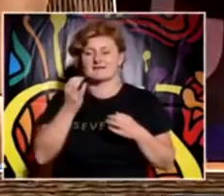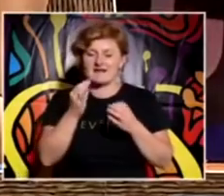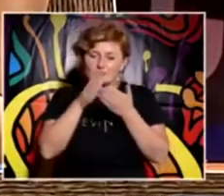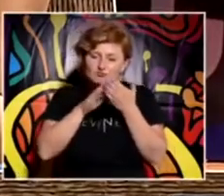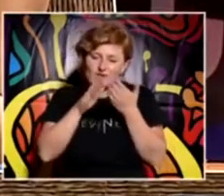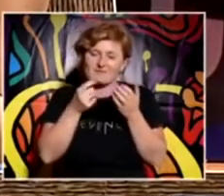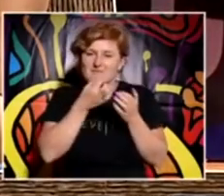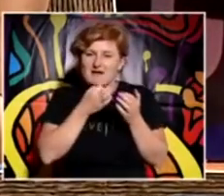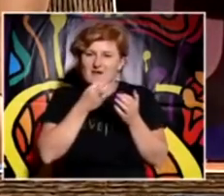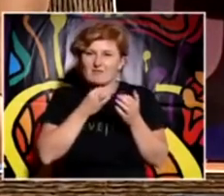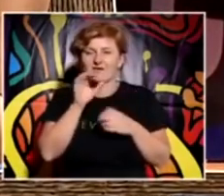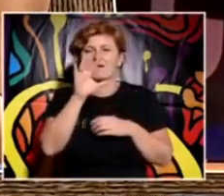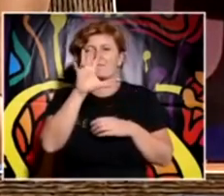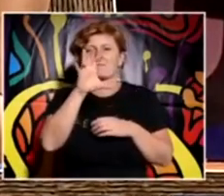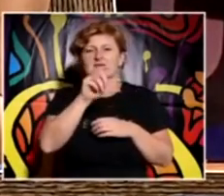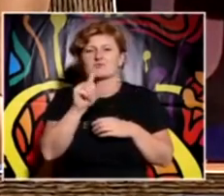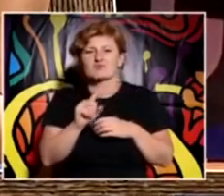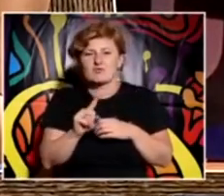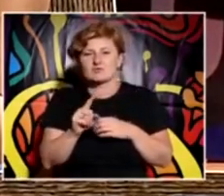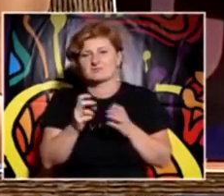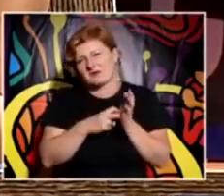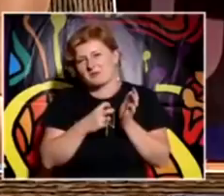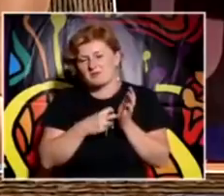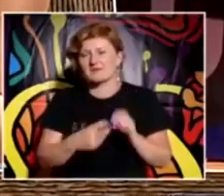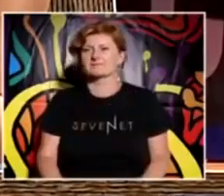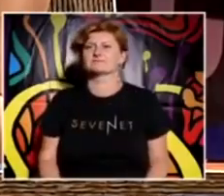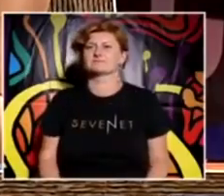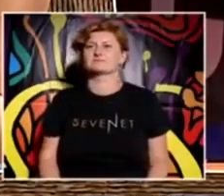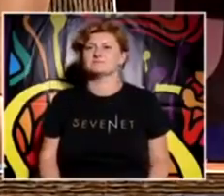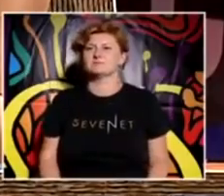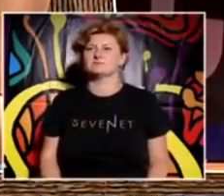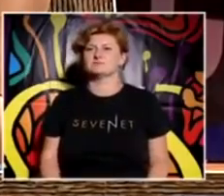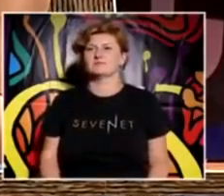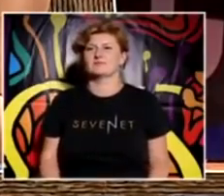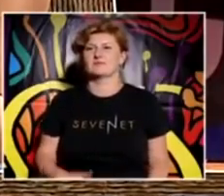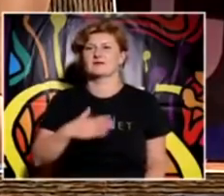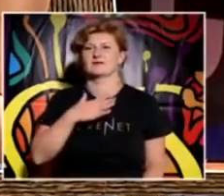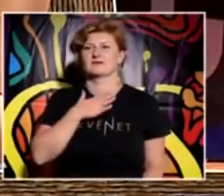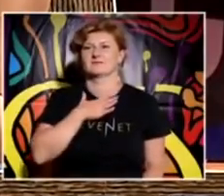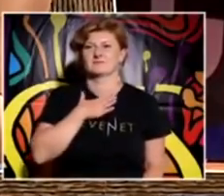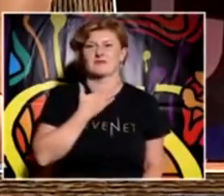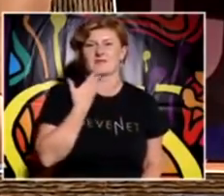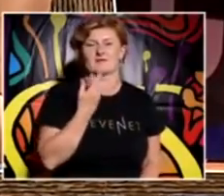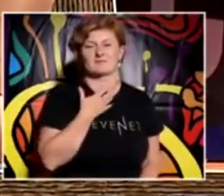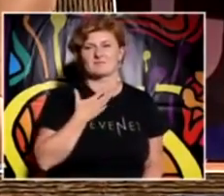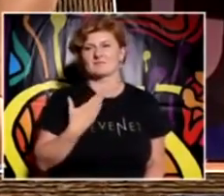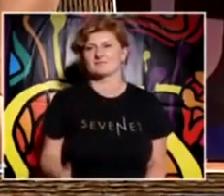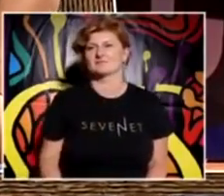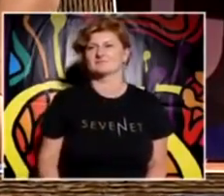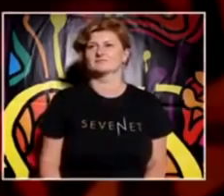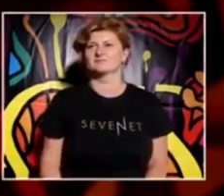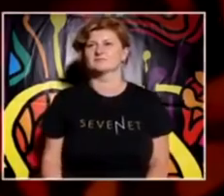niewiele, no 500 zł, to jeszcze nam trochę brakuje. Bo na psa jeszcze nie ma, prawda? Ale tak.